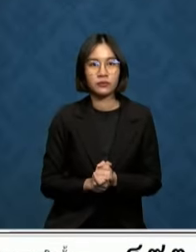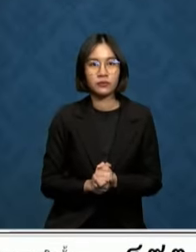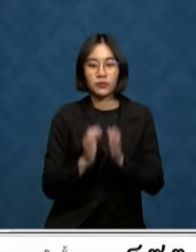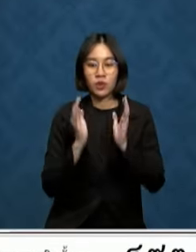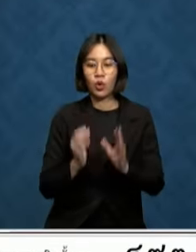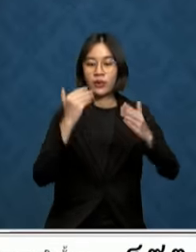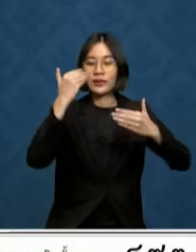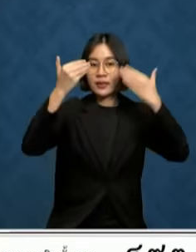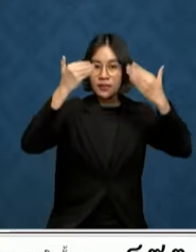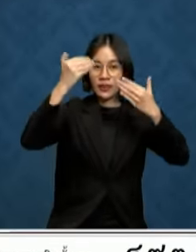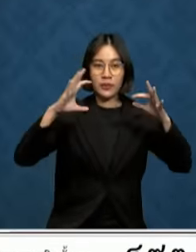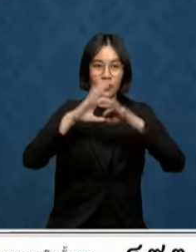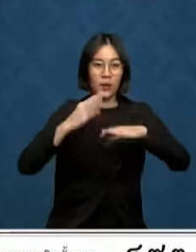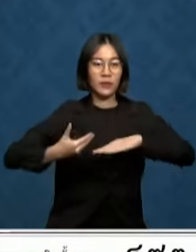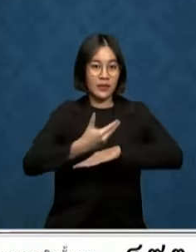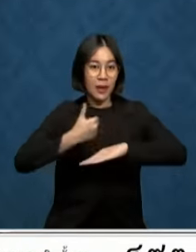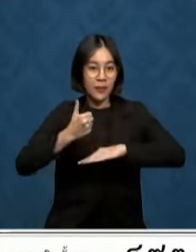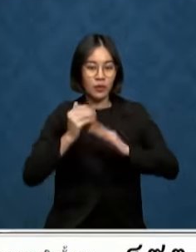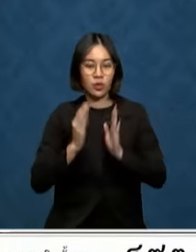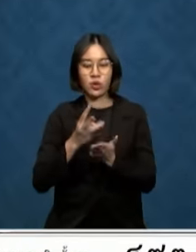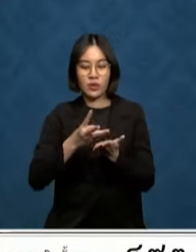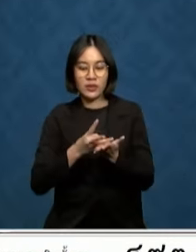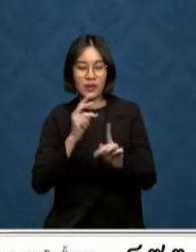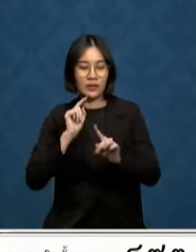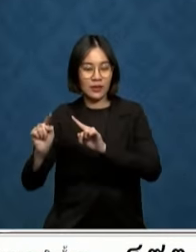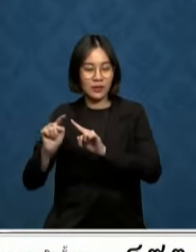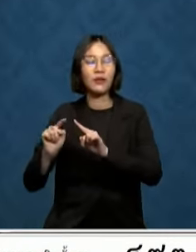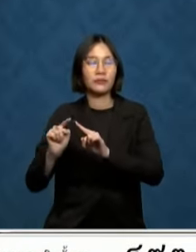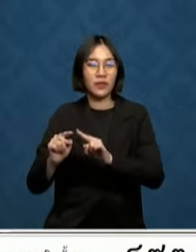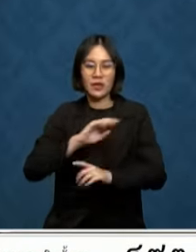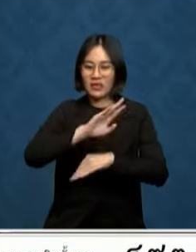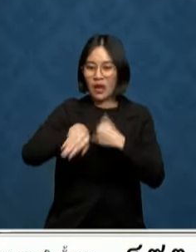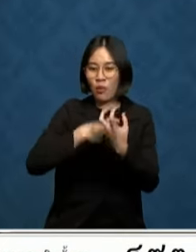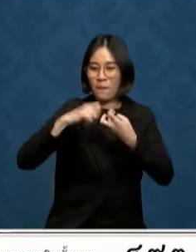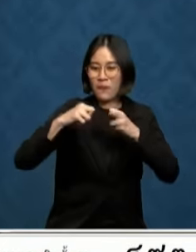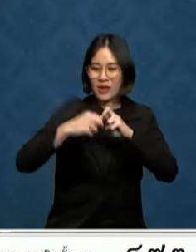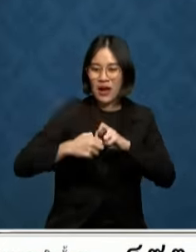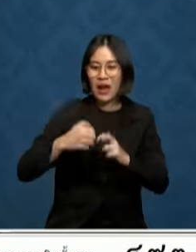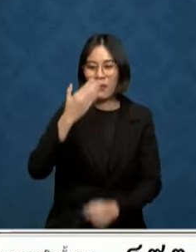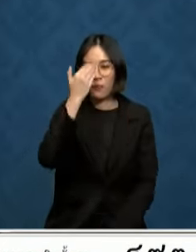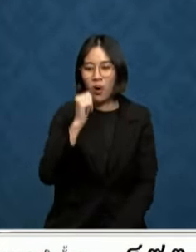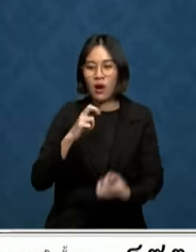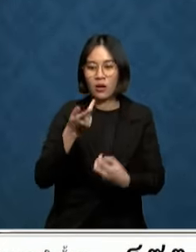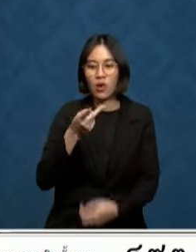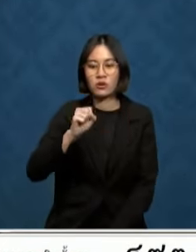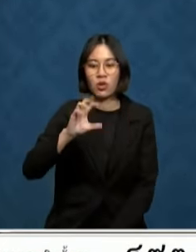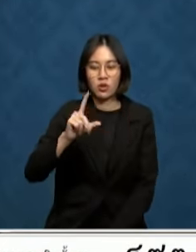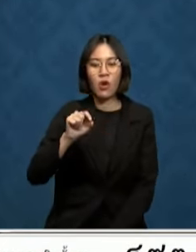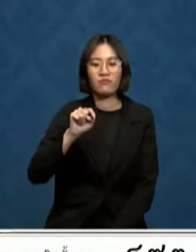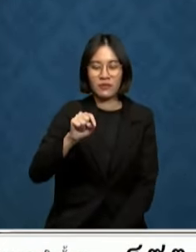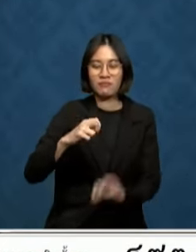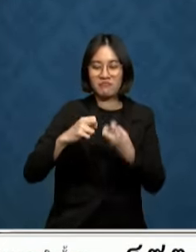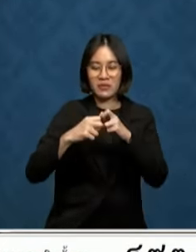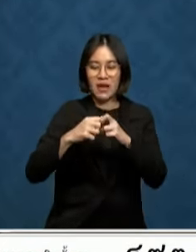กิจกรรม ทางการเมือง นักวิชาการร้วนได้รบผลกระทบ จากค.ส.ช. ทั้งสิ้น